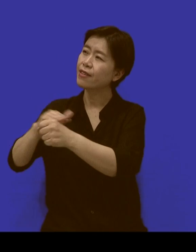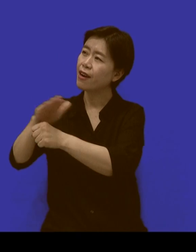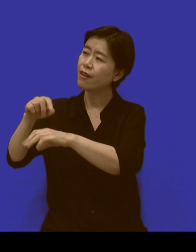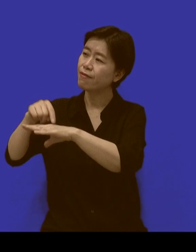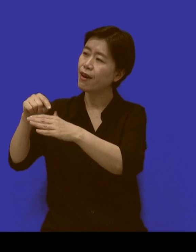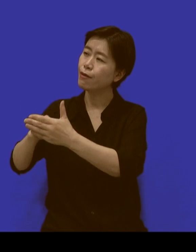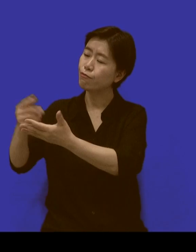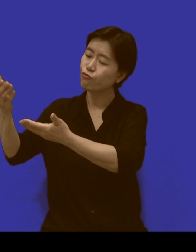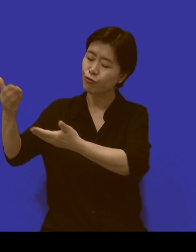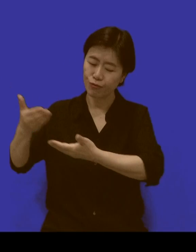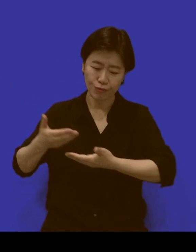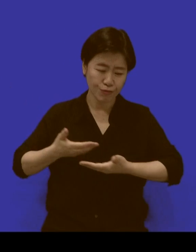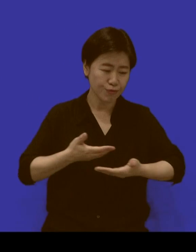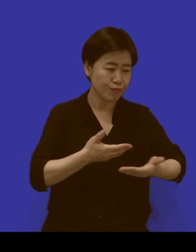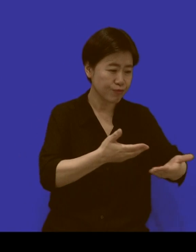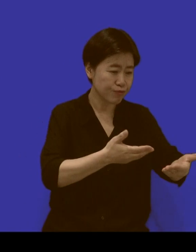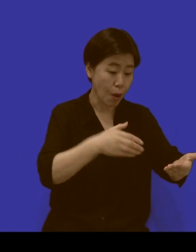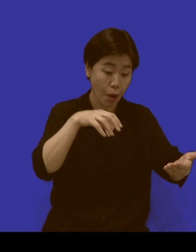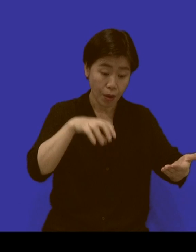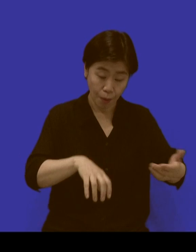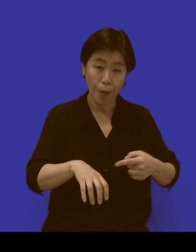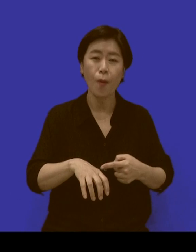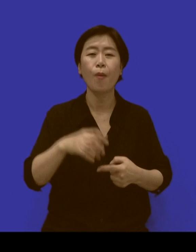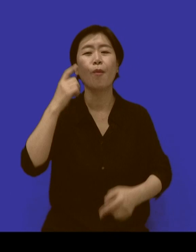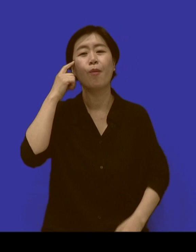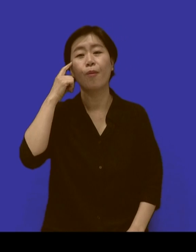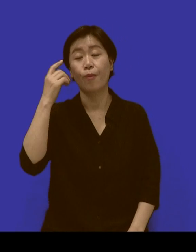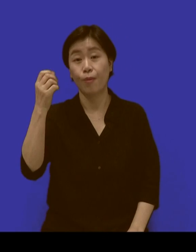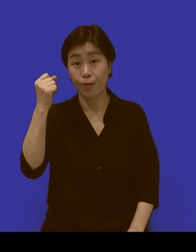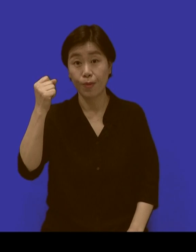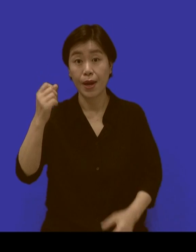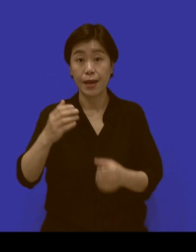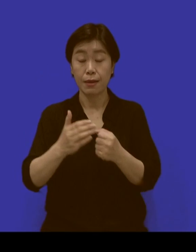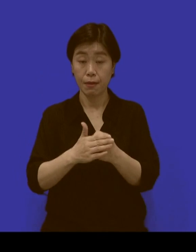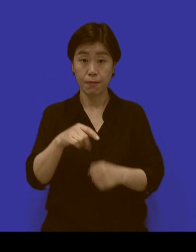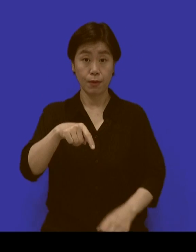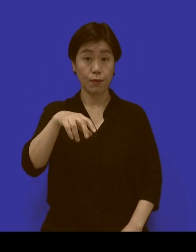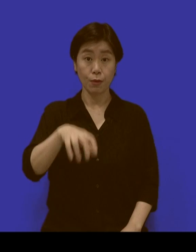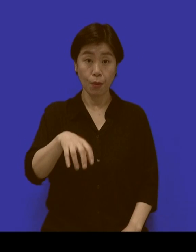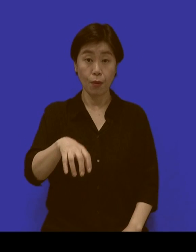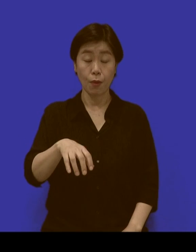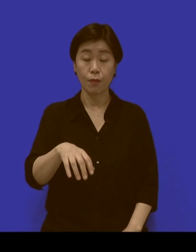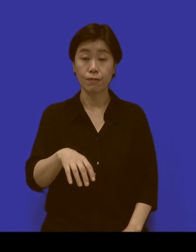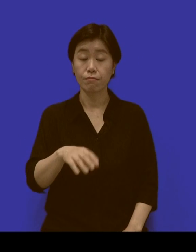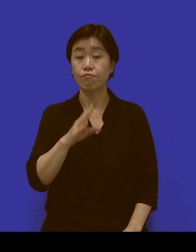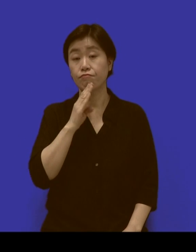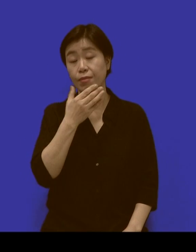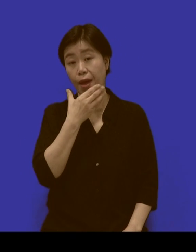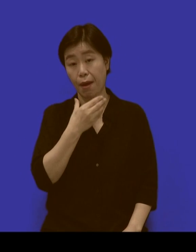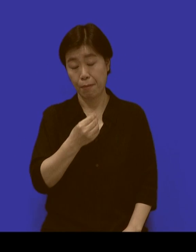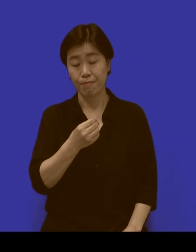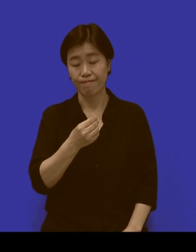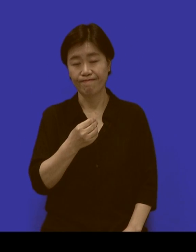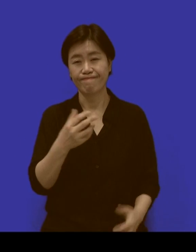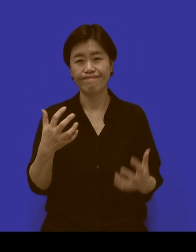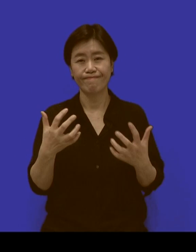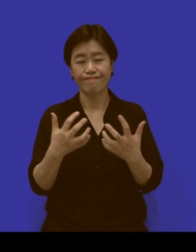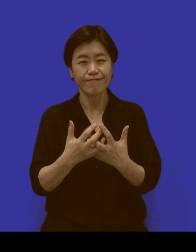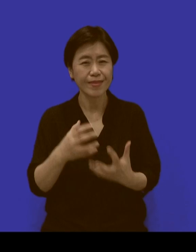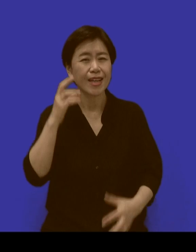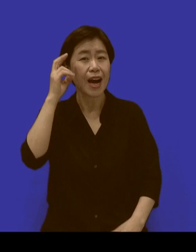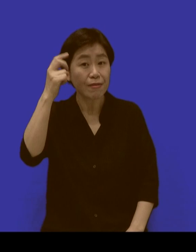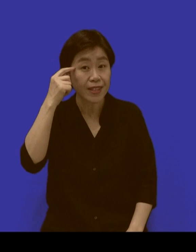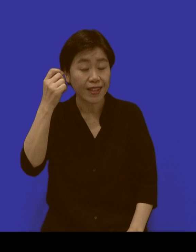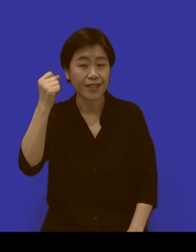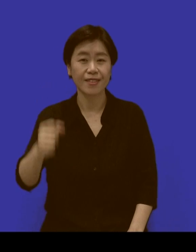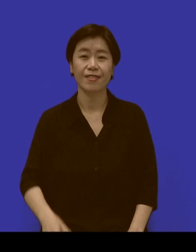사랑의 증거가 있는 현장이구나라는 생각에 오히려 이곳이 더 이 슬픔이 있는 곳이 행복할 수 있겠다라는 네, 네. 생각을 저는